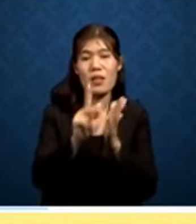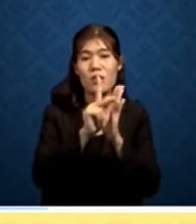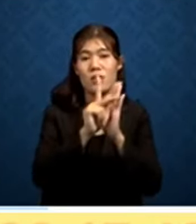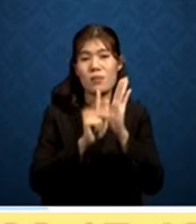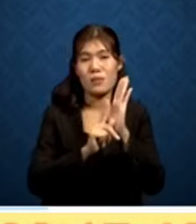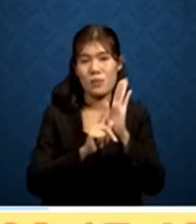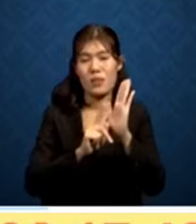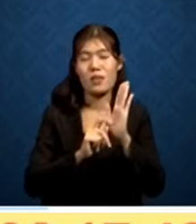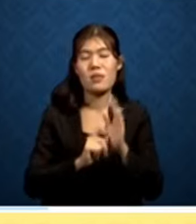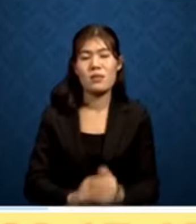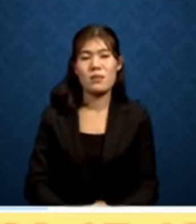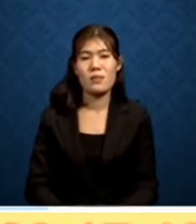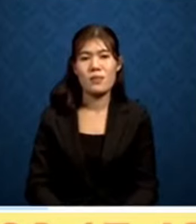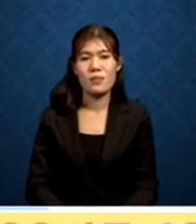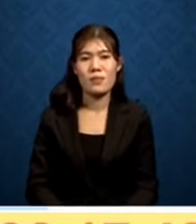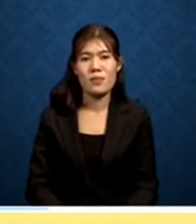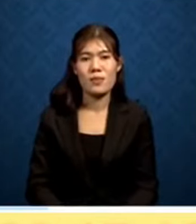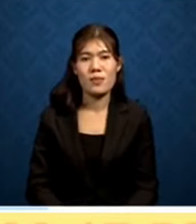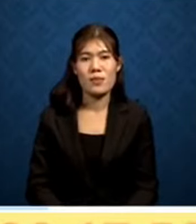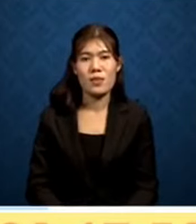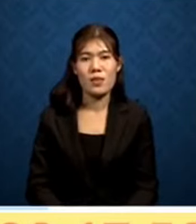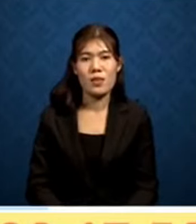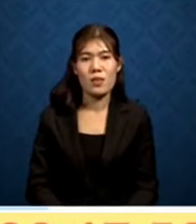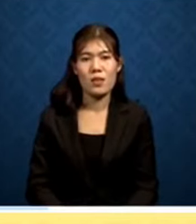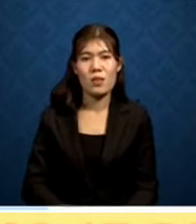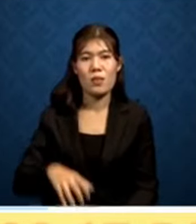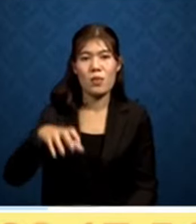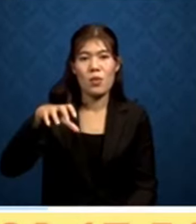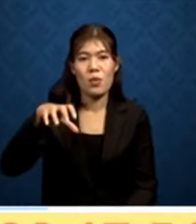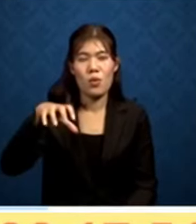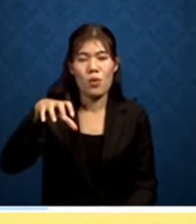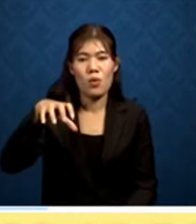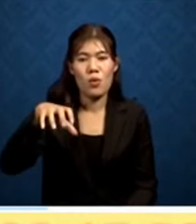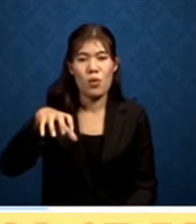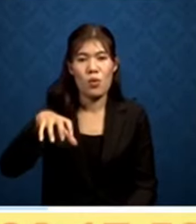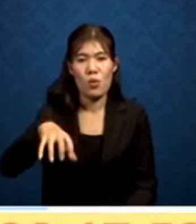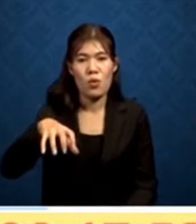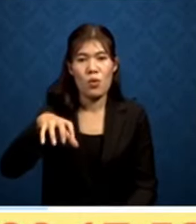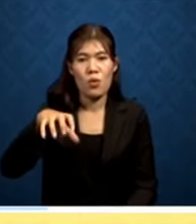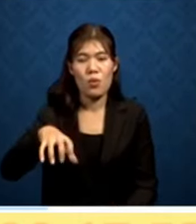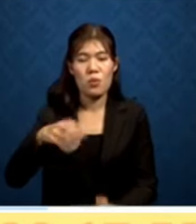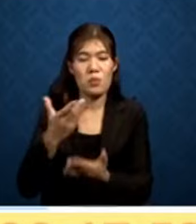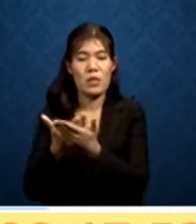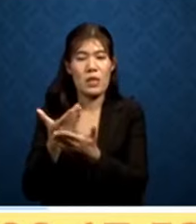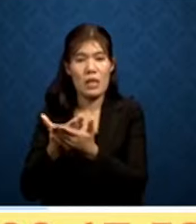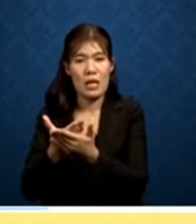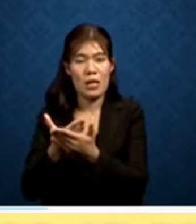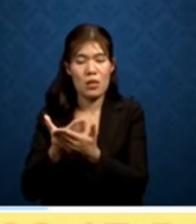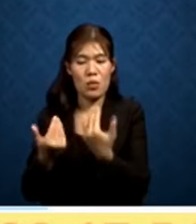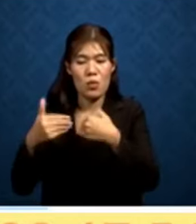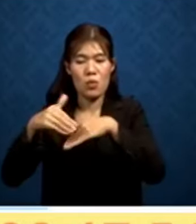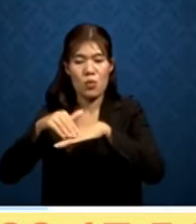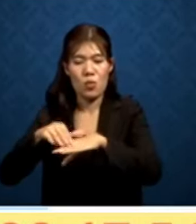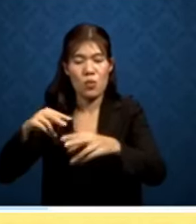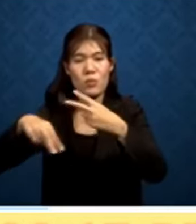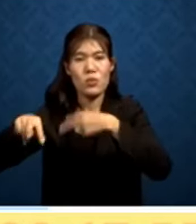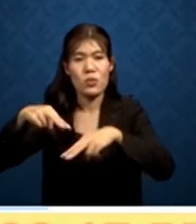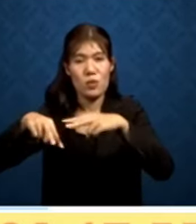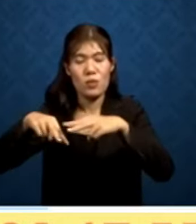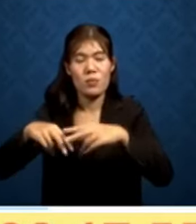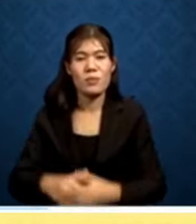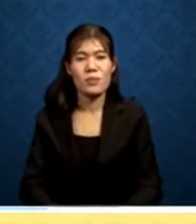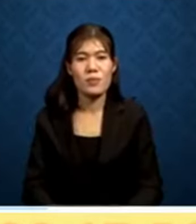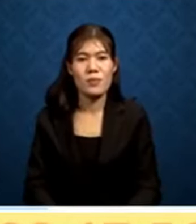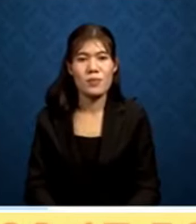อเปกสรรรสบหรือแ้กระทั่งการใช้สื่อให้เปประโยชนในการที่จะ